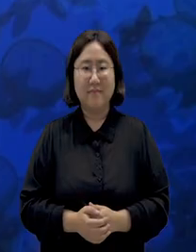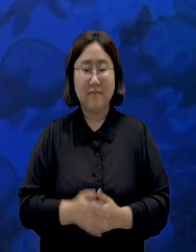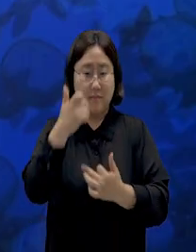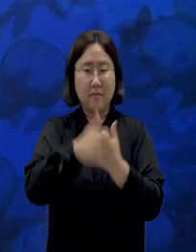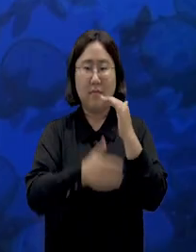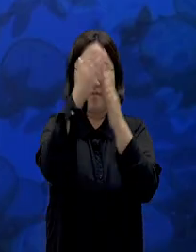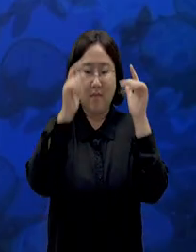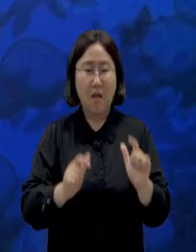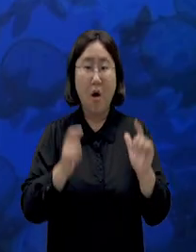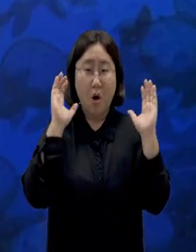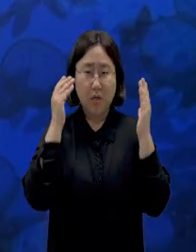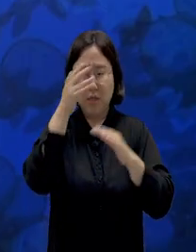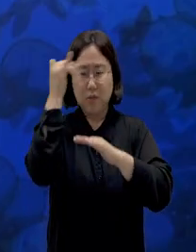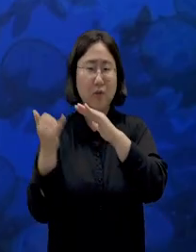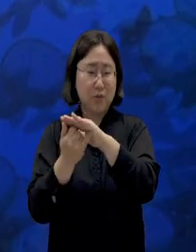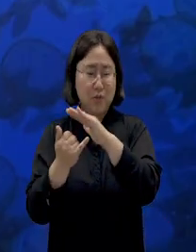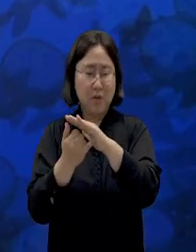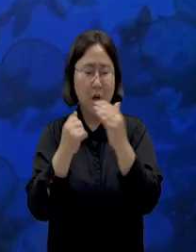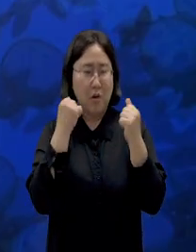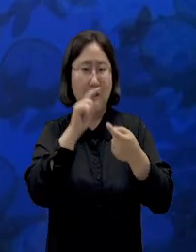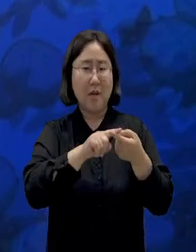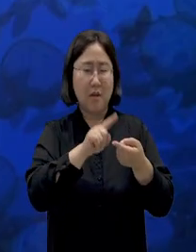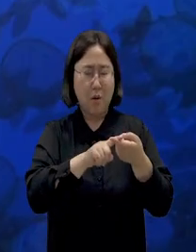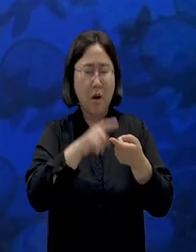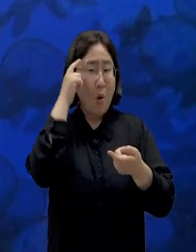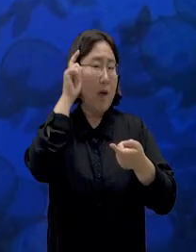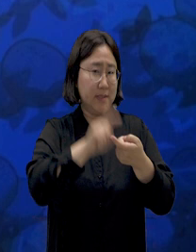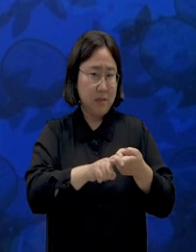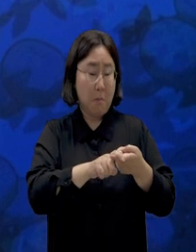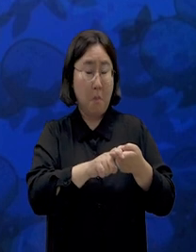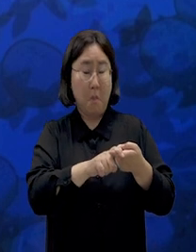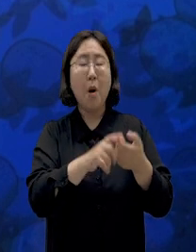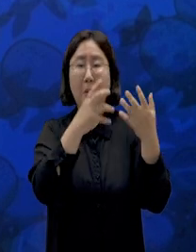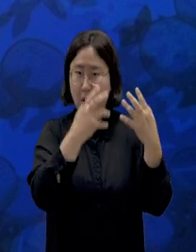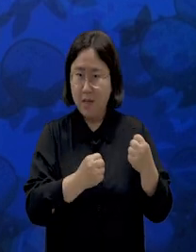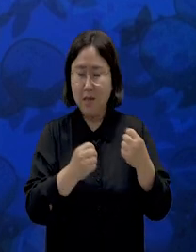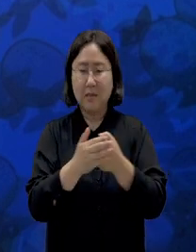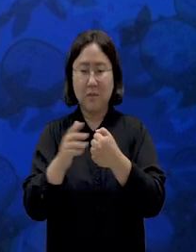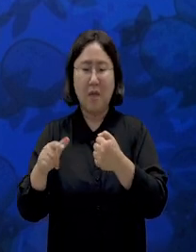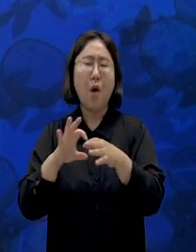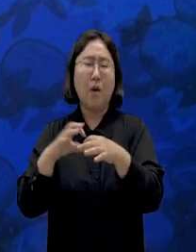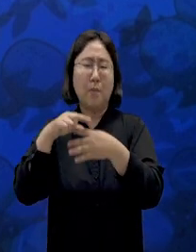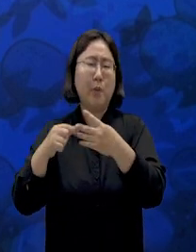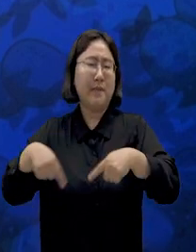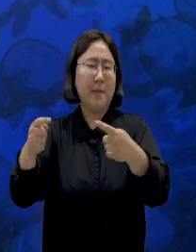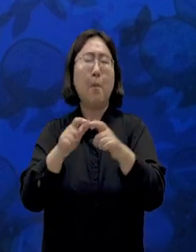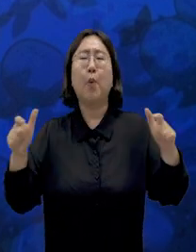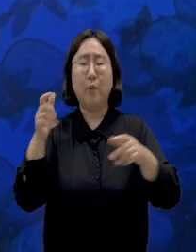네, 서귀포시 지역 어린이와 청소년들의 건강에 대한 관심이 커지며 관련 프로그램 참여도 늘고